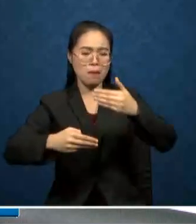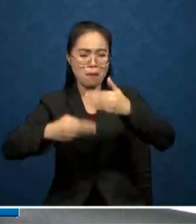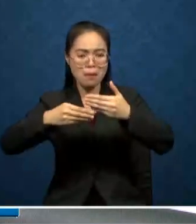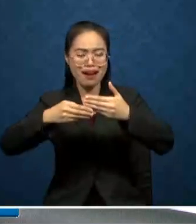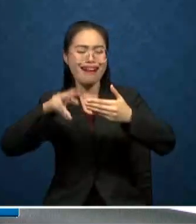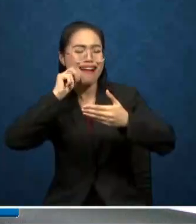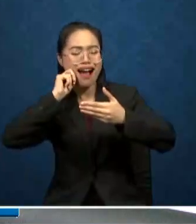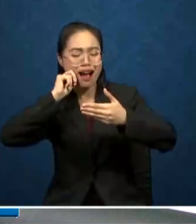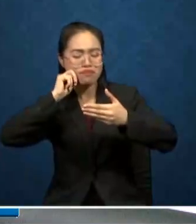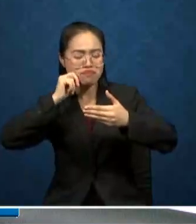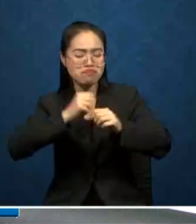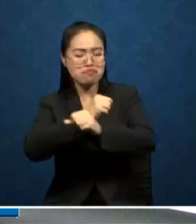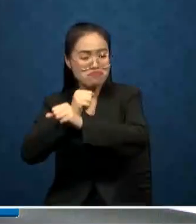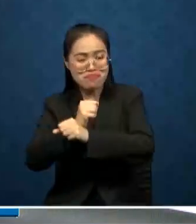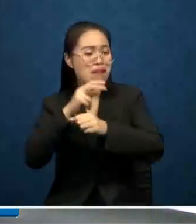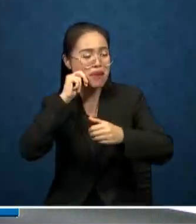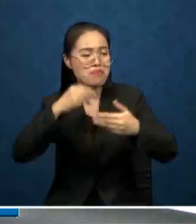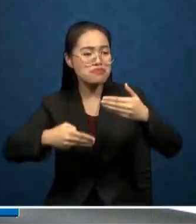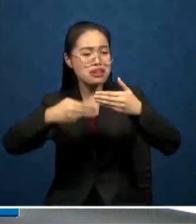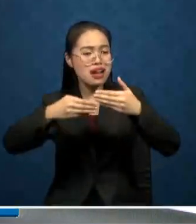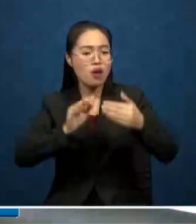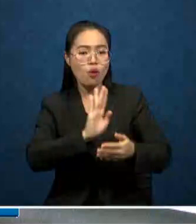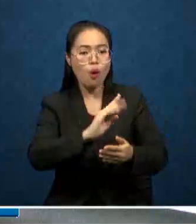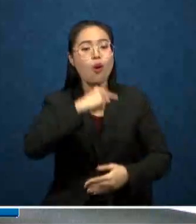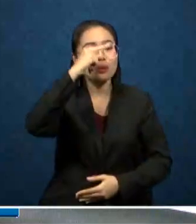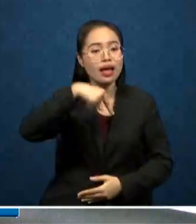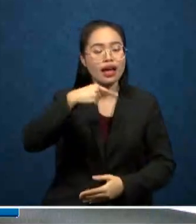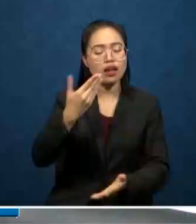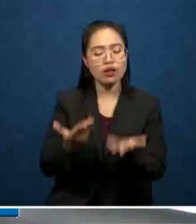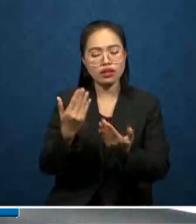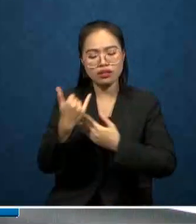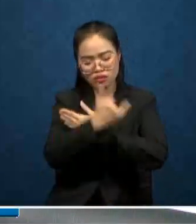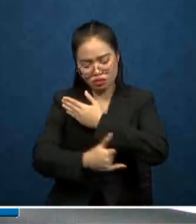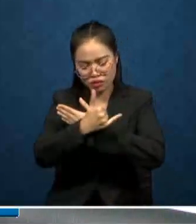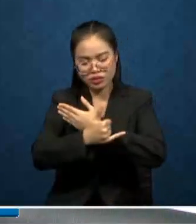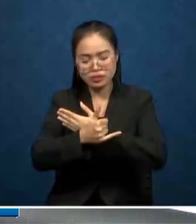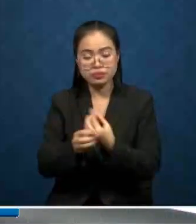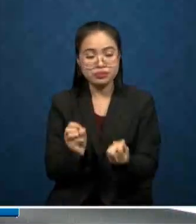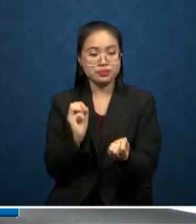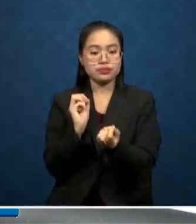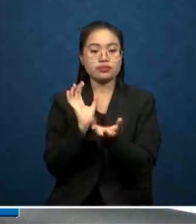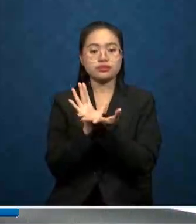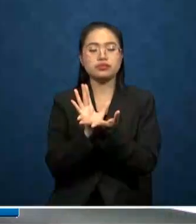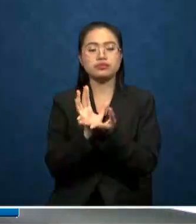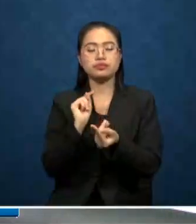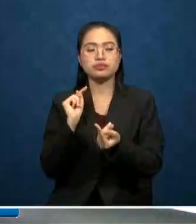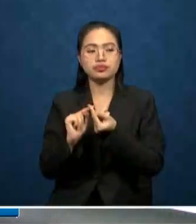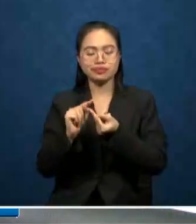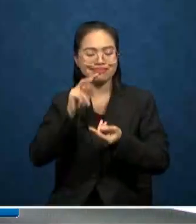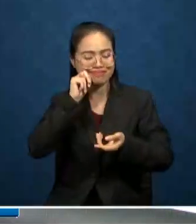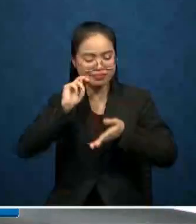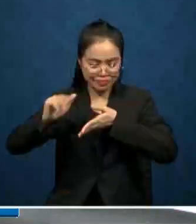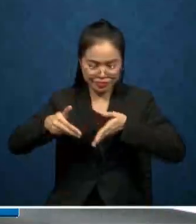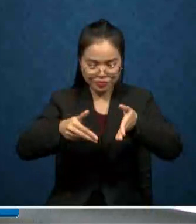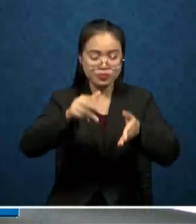ริมน้ำโขงเนี่ยค่ะของประเทศไทยหรือประเทศอื่นๆก็ตามที่อาจจะมีผลกระทบต่อลุ่มแม่น้ำโขงนะ